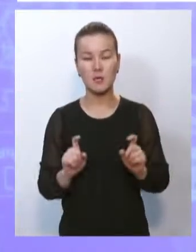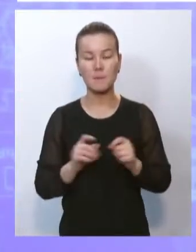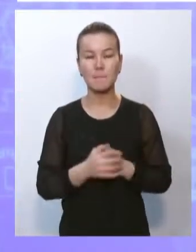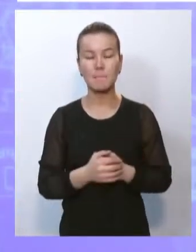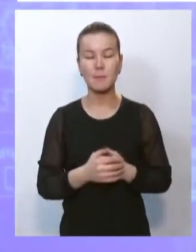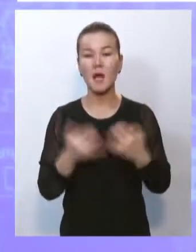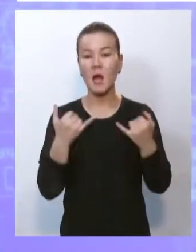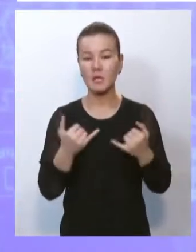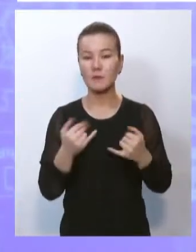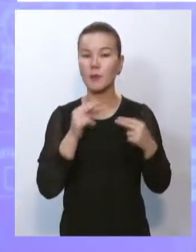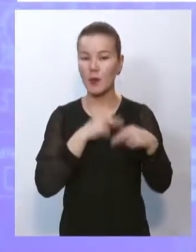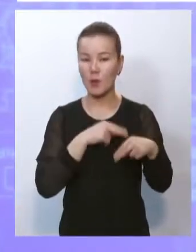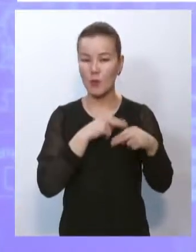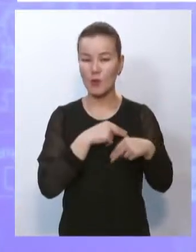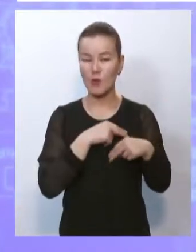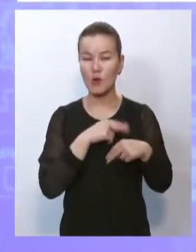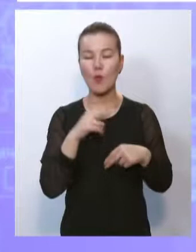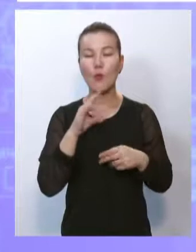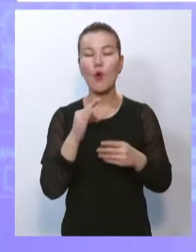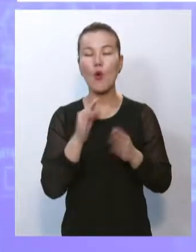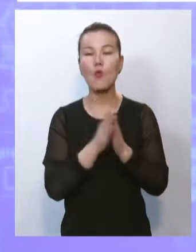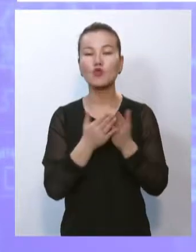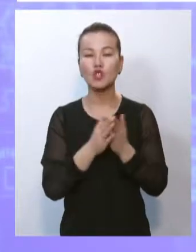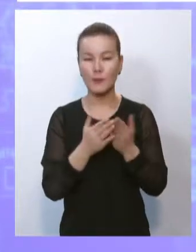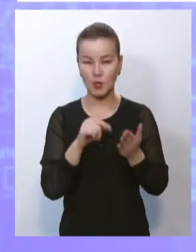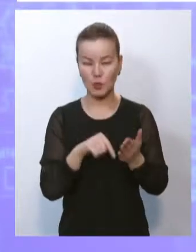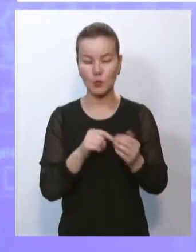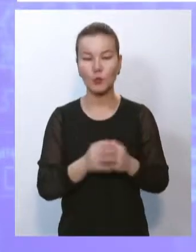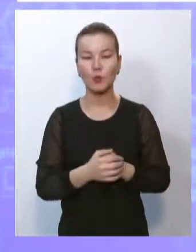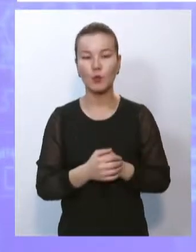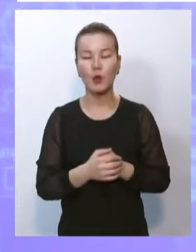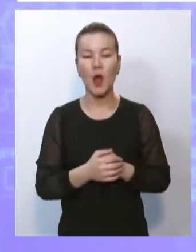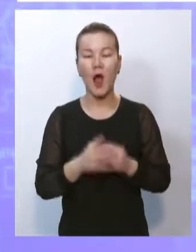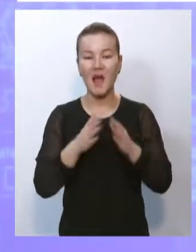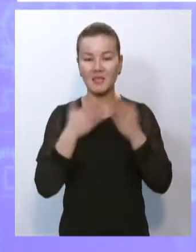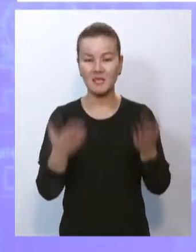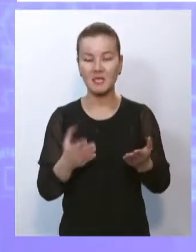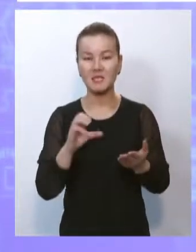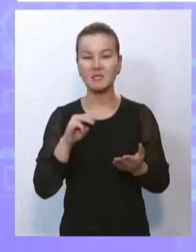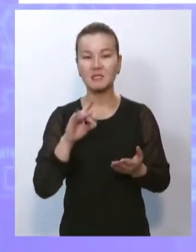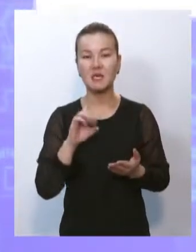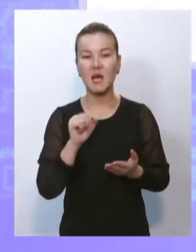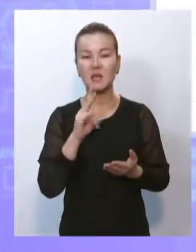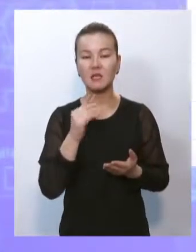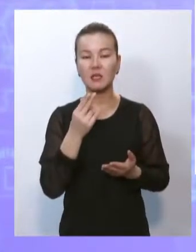теперь поработаем по учебнику открыли страницу